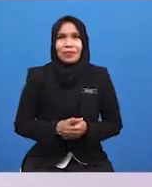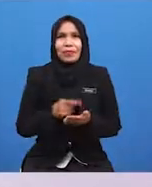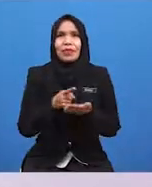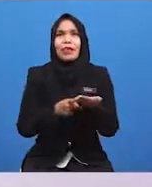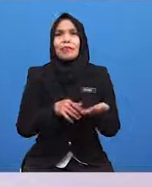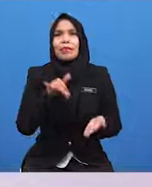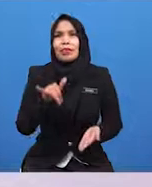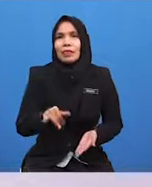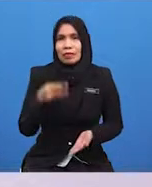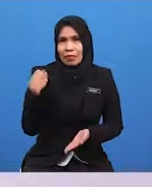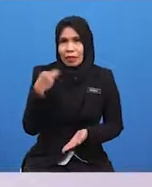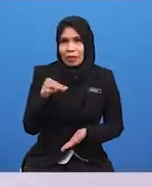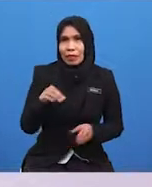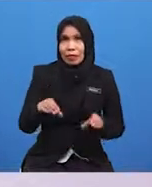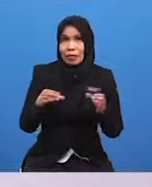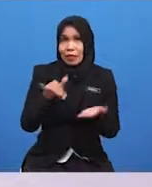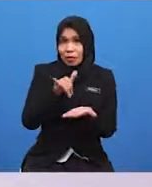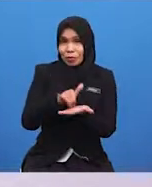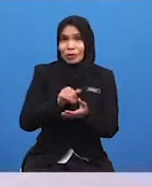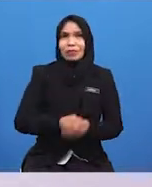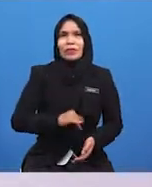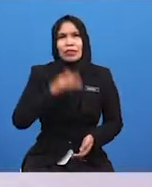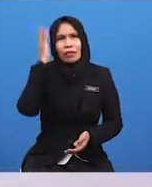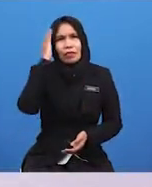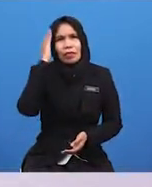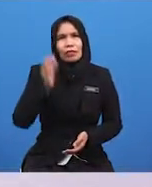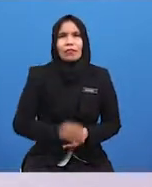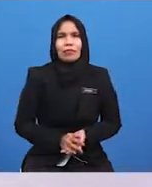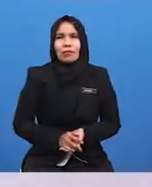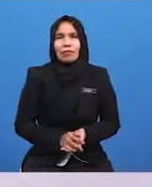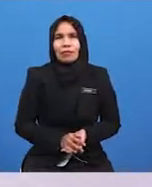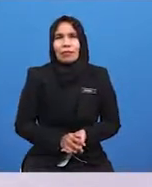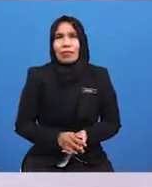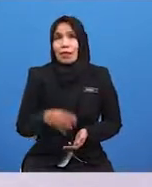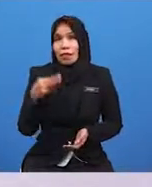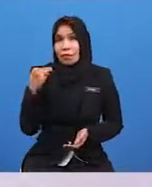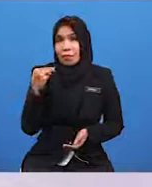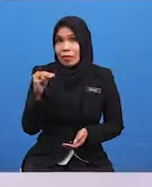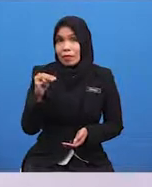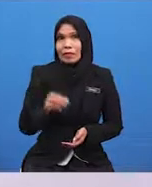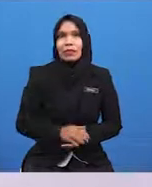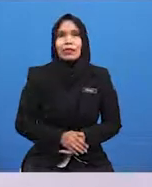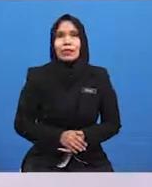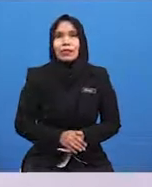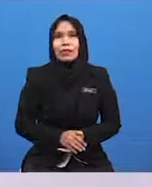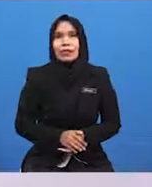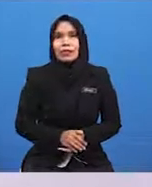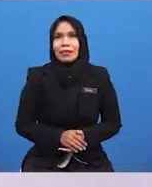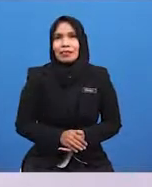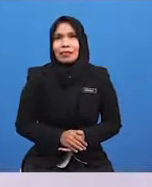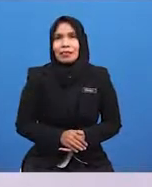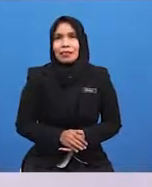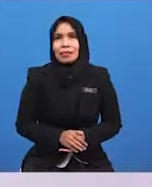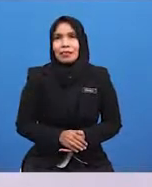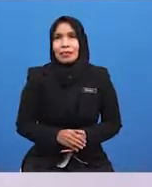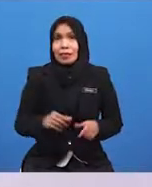tuh saya tahu chegou mereka bersenam mereka jaga kesihatan hihihi